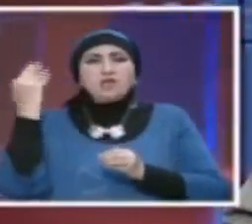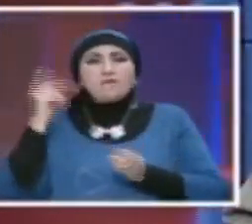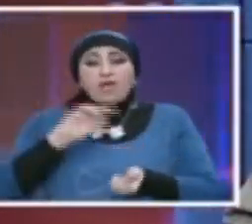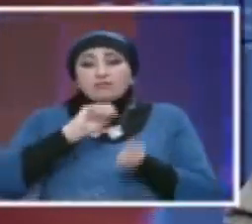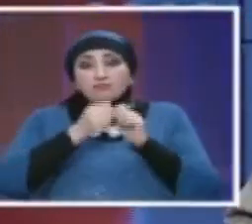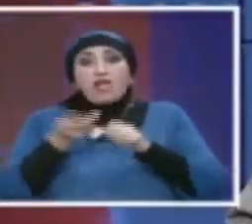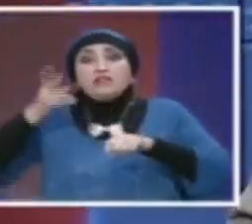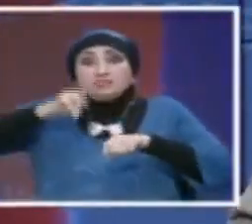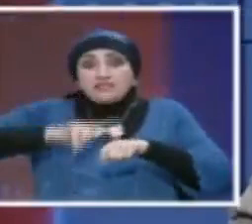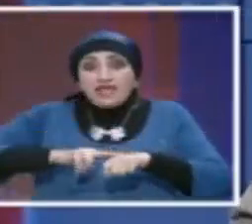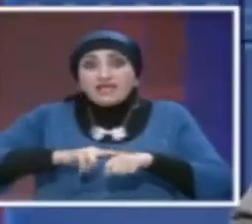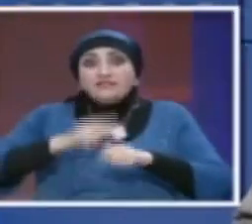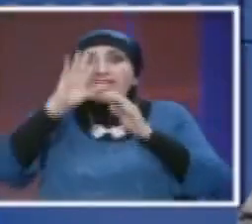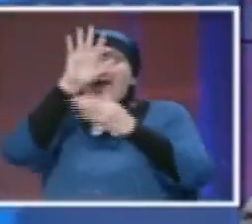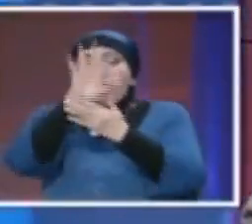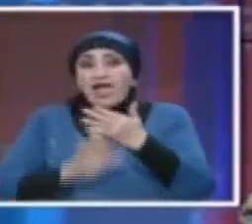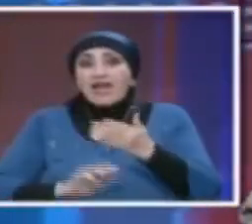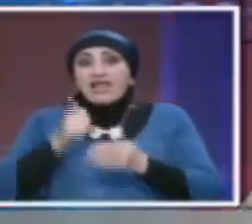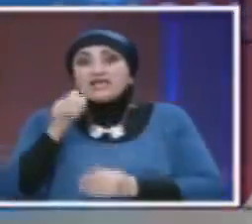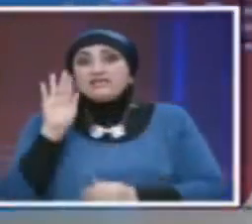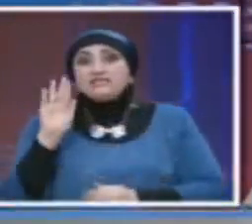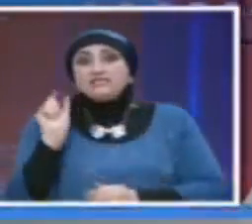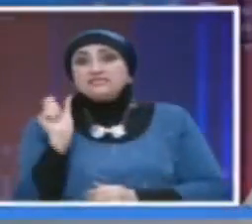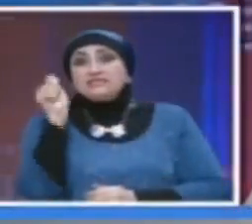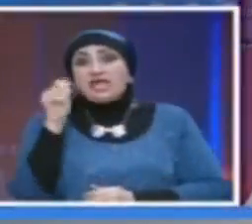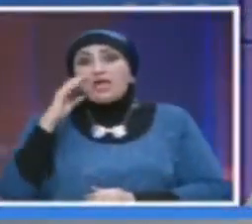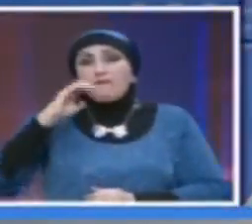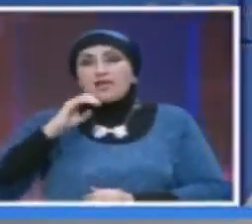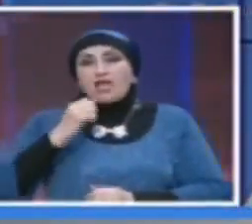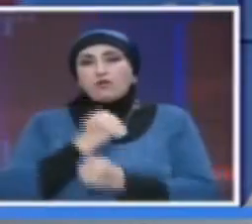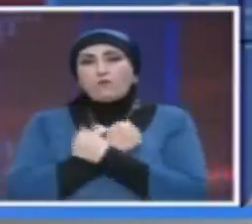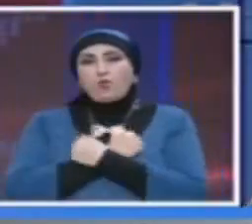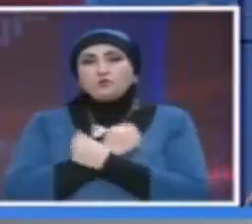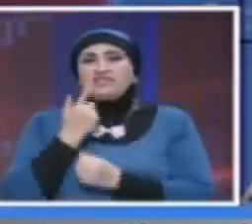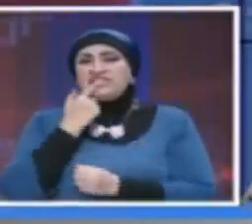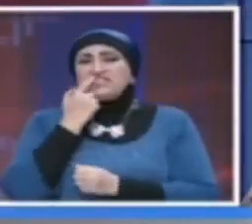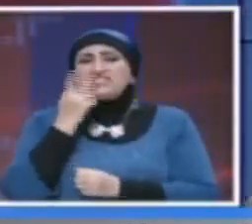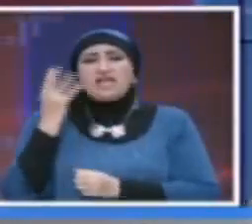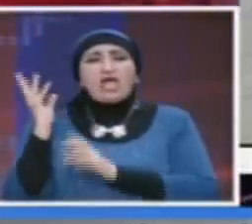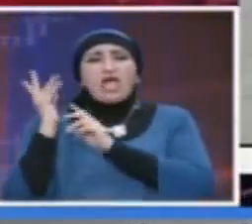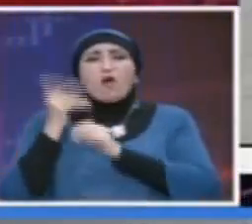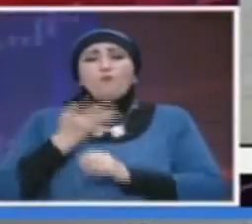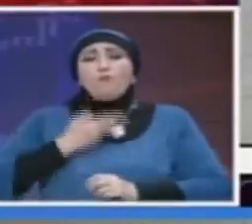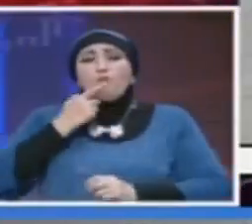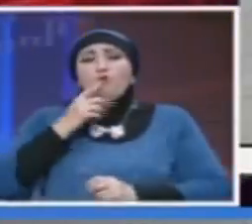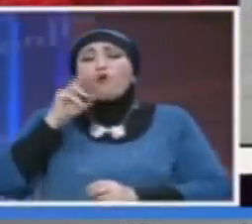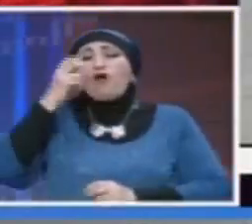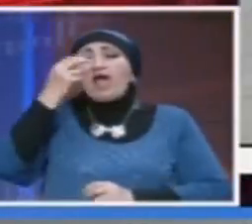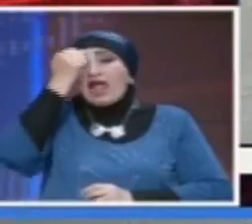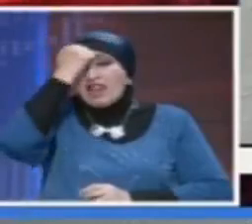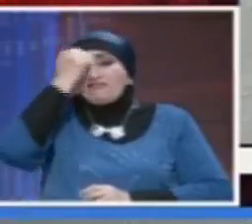على جدران معبد إسنا بجنوب الأقصر عمره 1000 عام. وذكر بيان